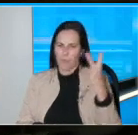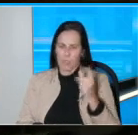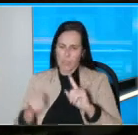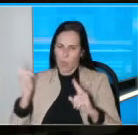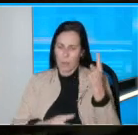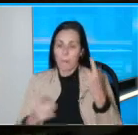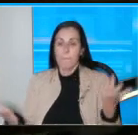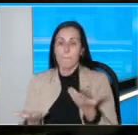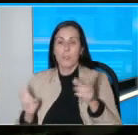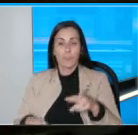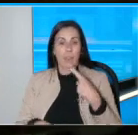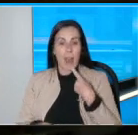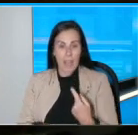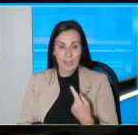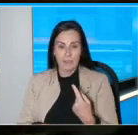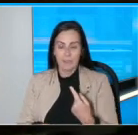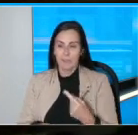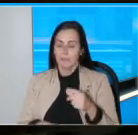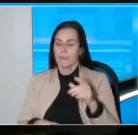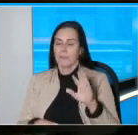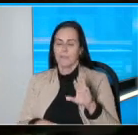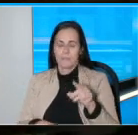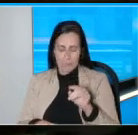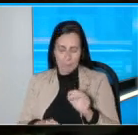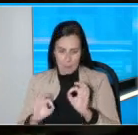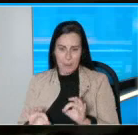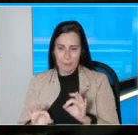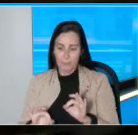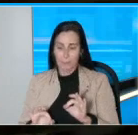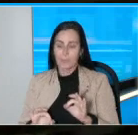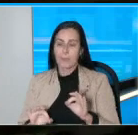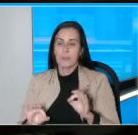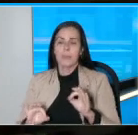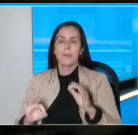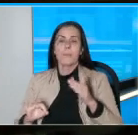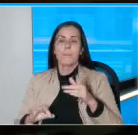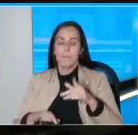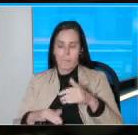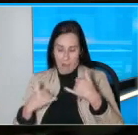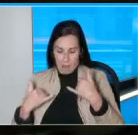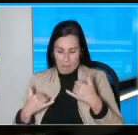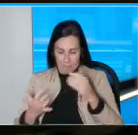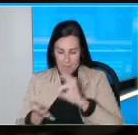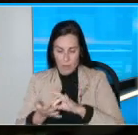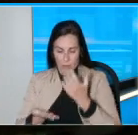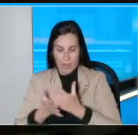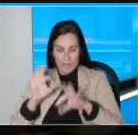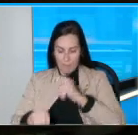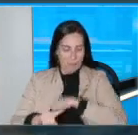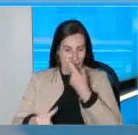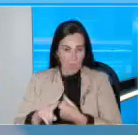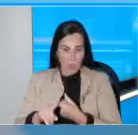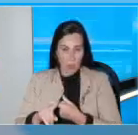קרה. מה שכן אפשר להגיד, זה שבהמשך למה שאמרתי קודם, בחצי השני של כהונתו, למעשה מאז שהוא נבחר ועד